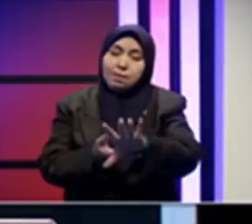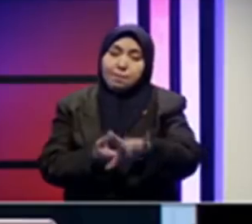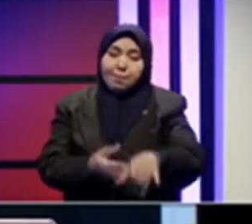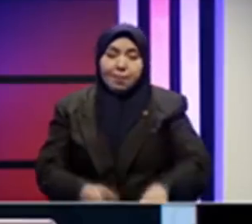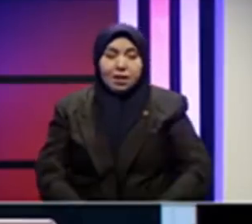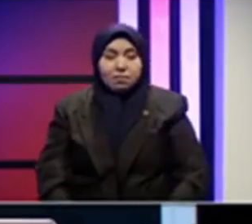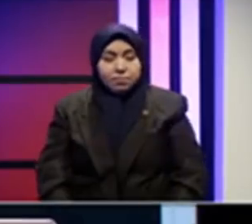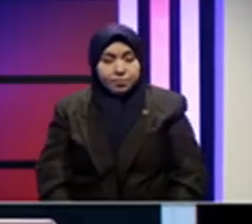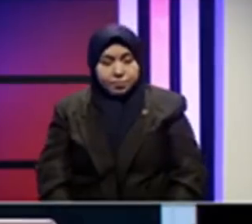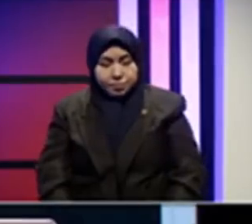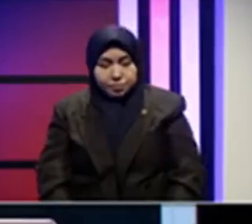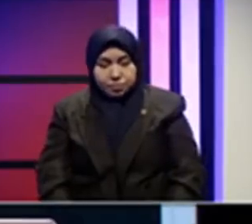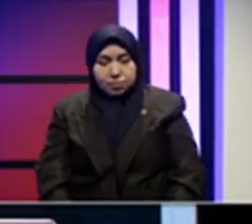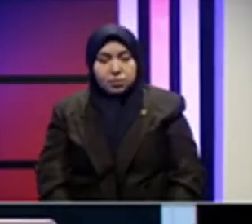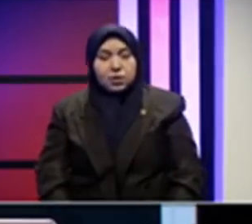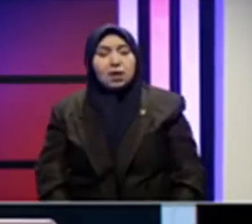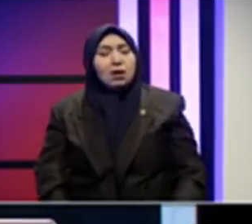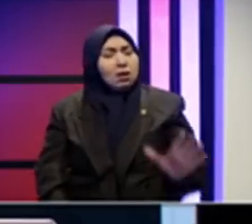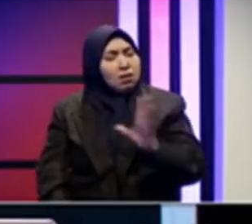الرجيم